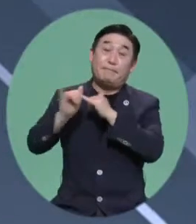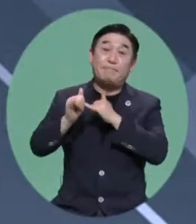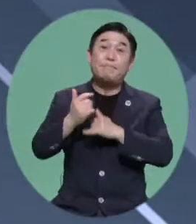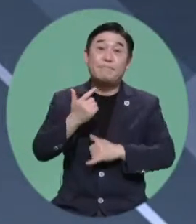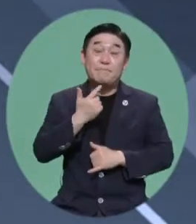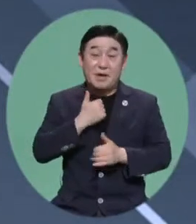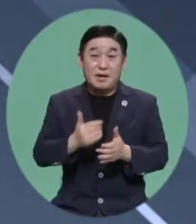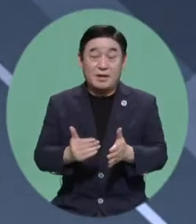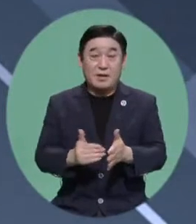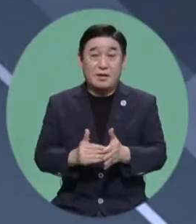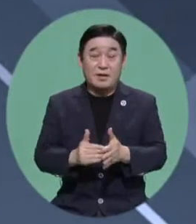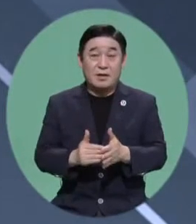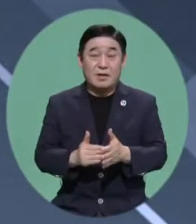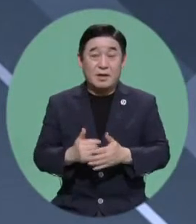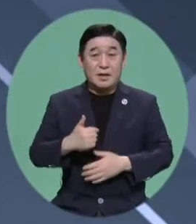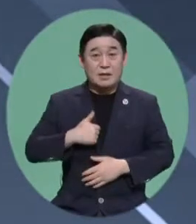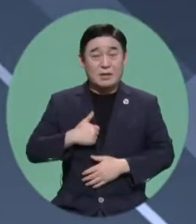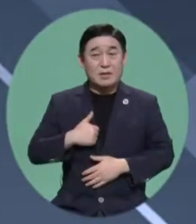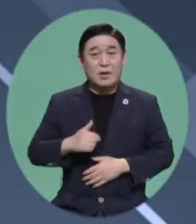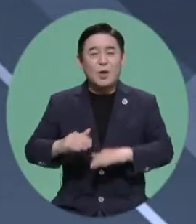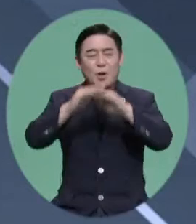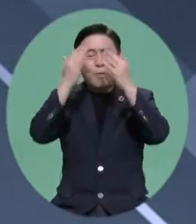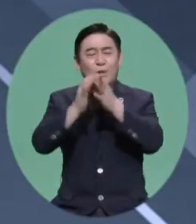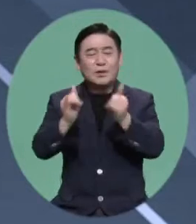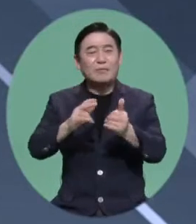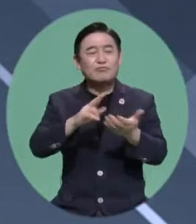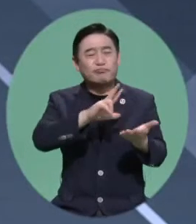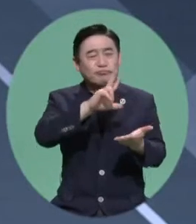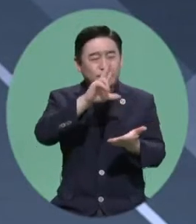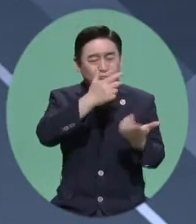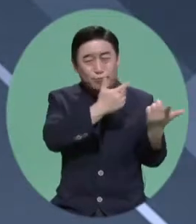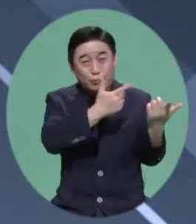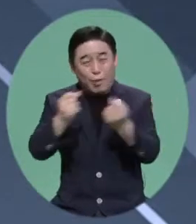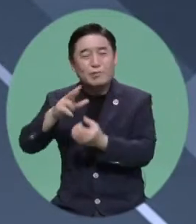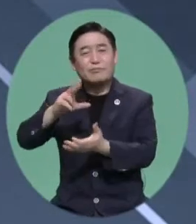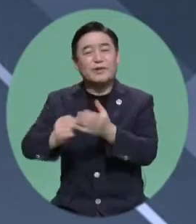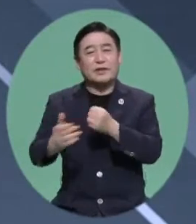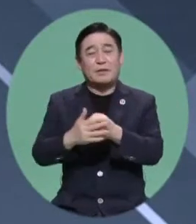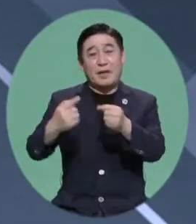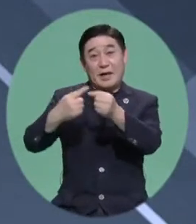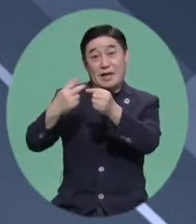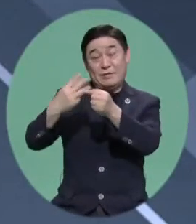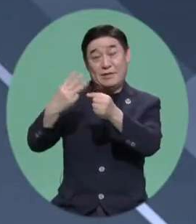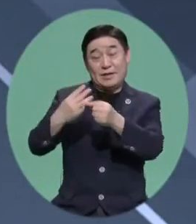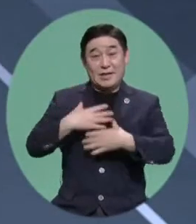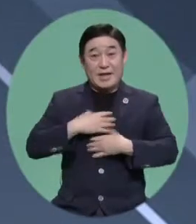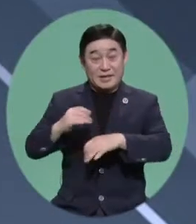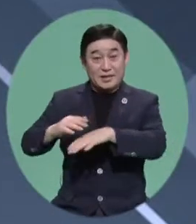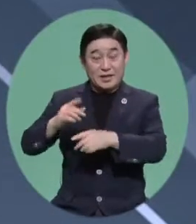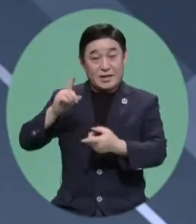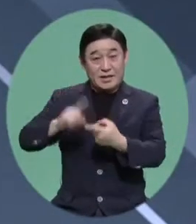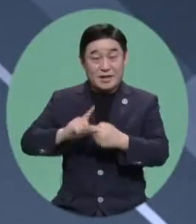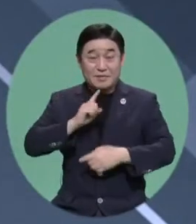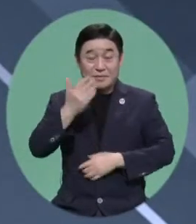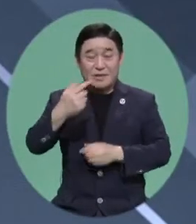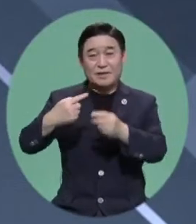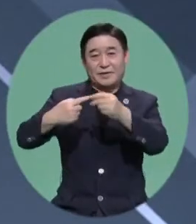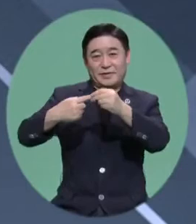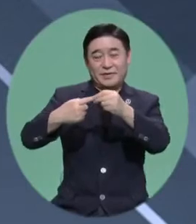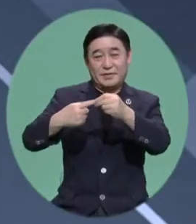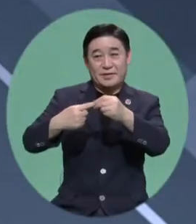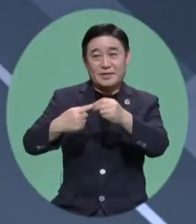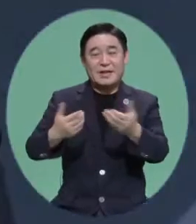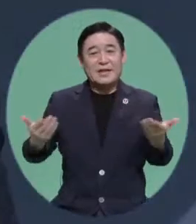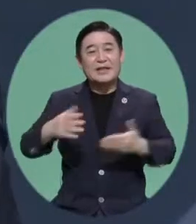합니다 쩌는 이건 모든 사람들의 문제라고 보기 때문에 3가지 안전망을 말씀드리겠습니다 첫째는